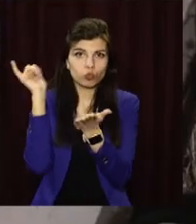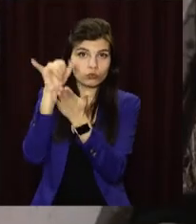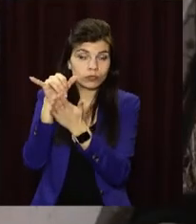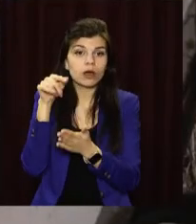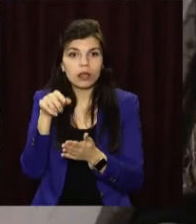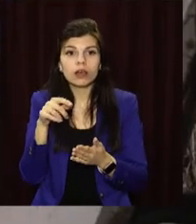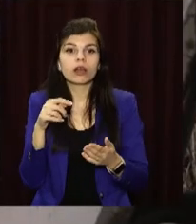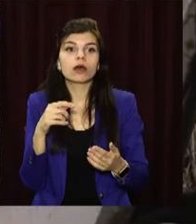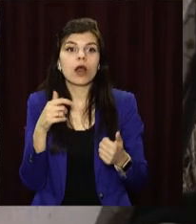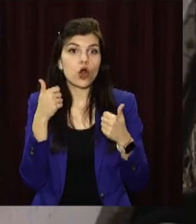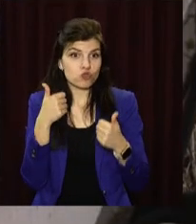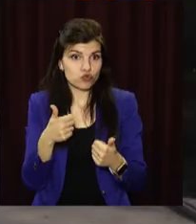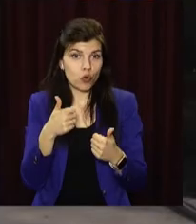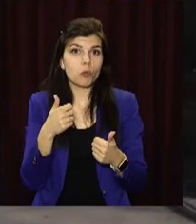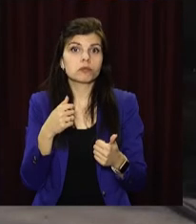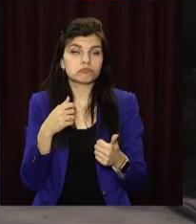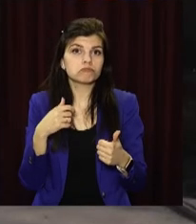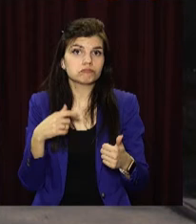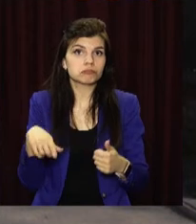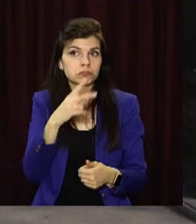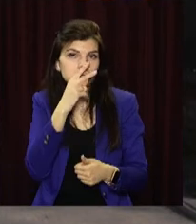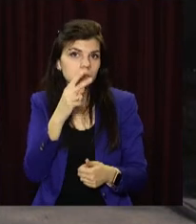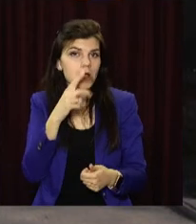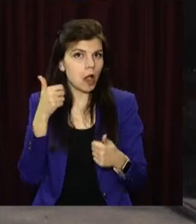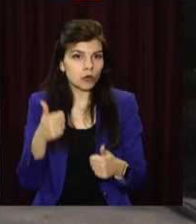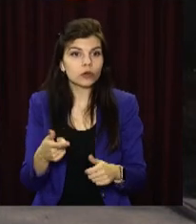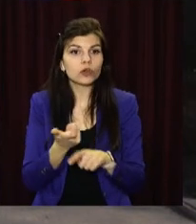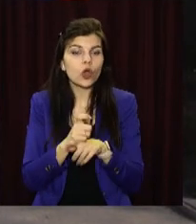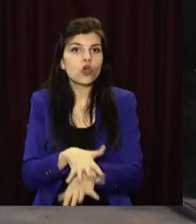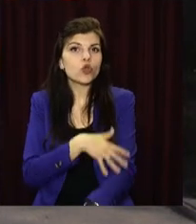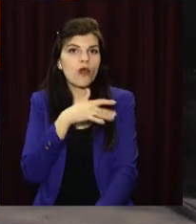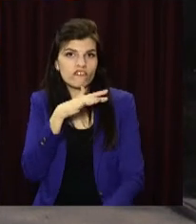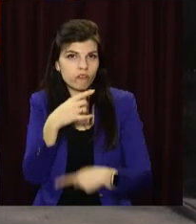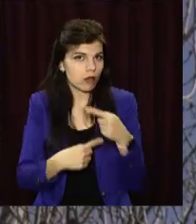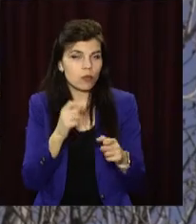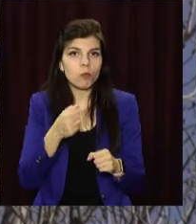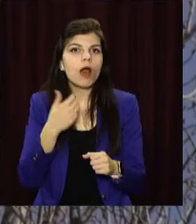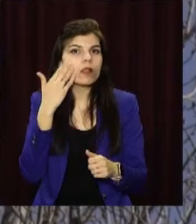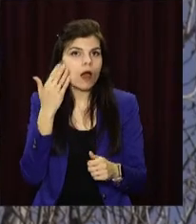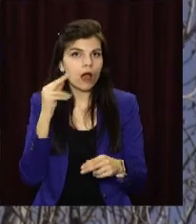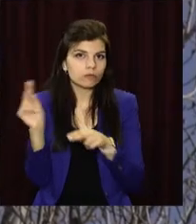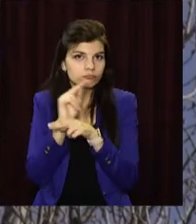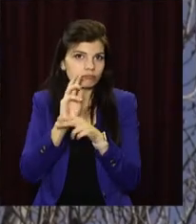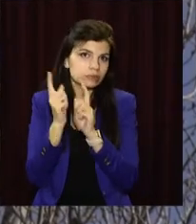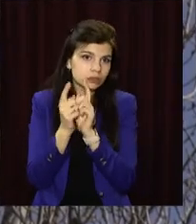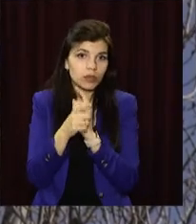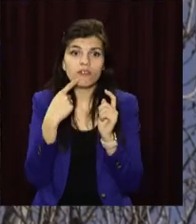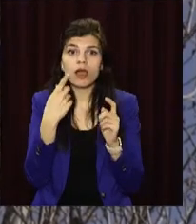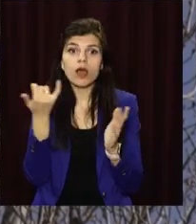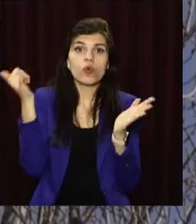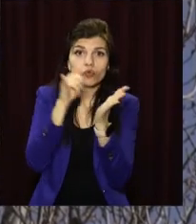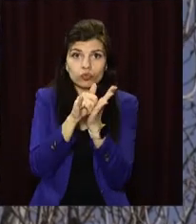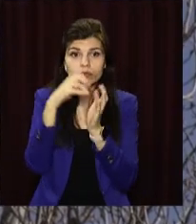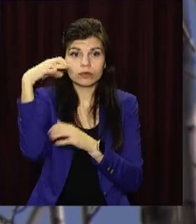Вони натрієві, добре себе зарекомендували в роботі, головне – довговічні та легкі в обслуговуванні. На монтаж однієї опори